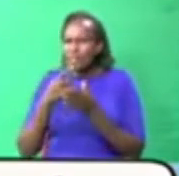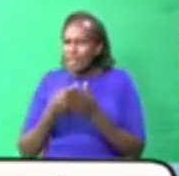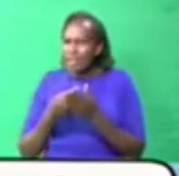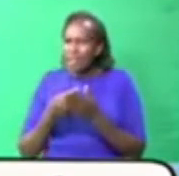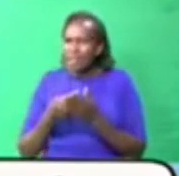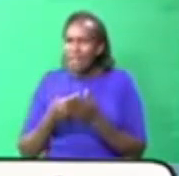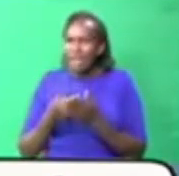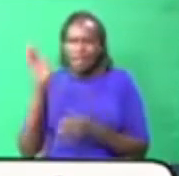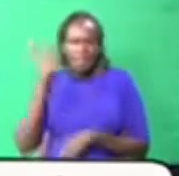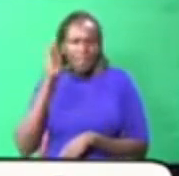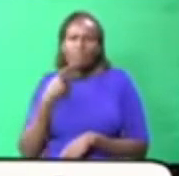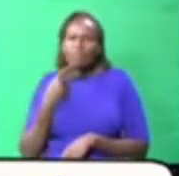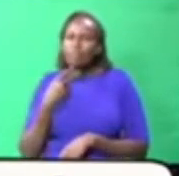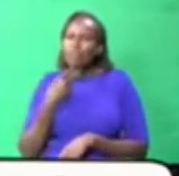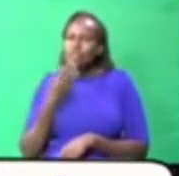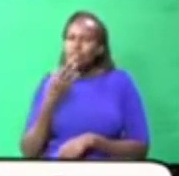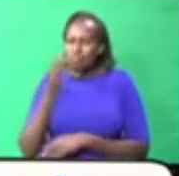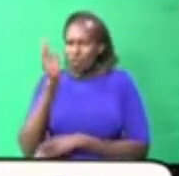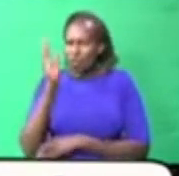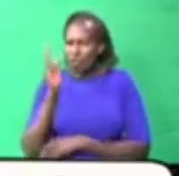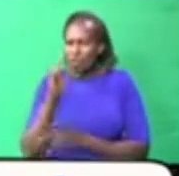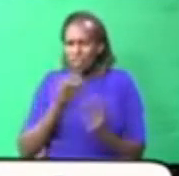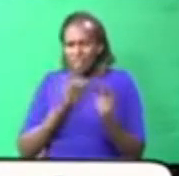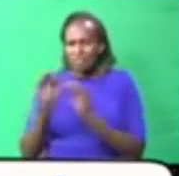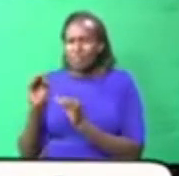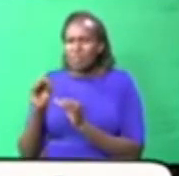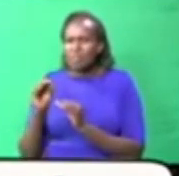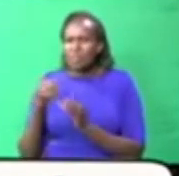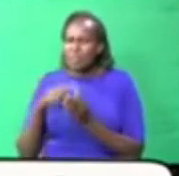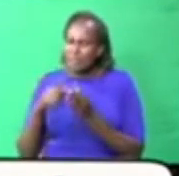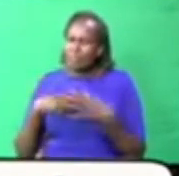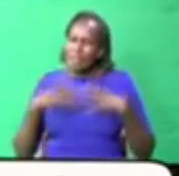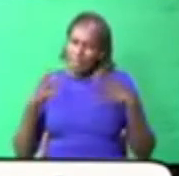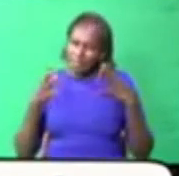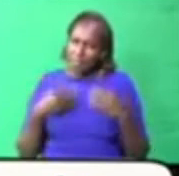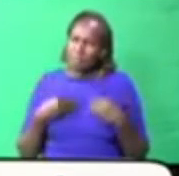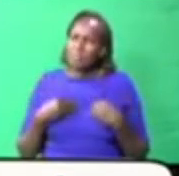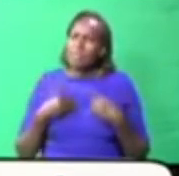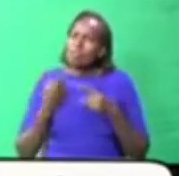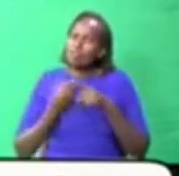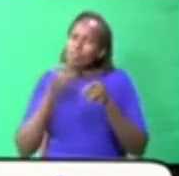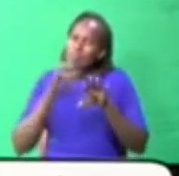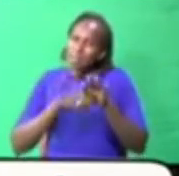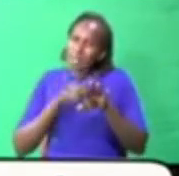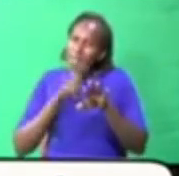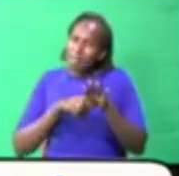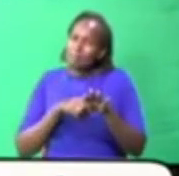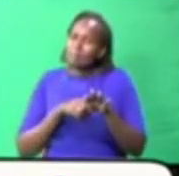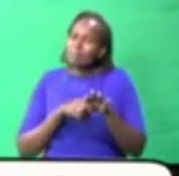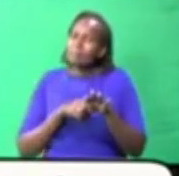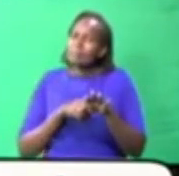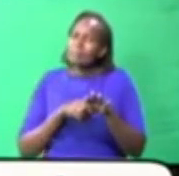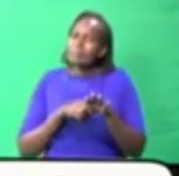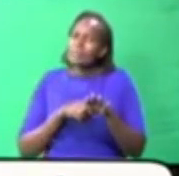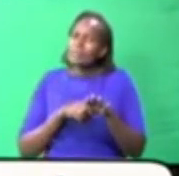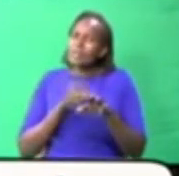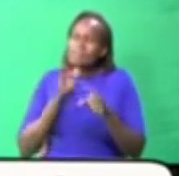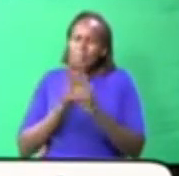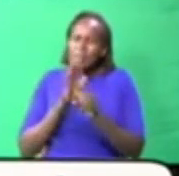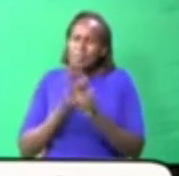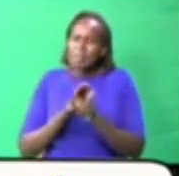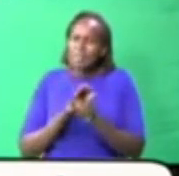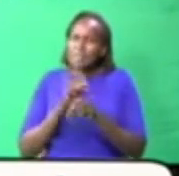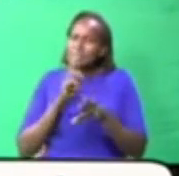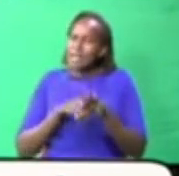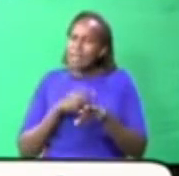sauti ameniambia toka. Akaniambia, pastor, toka, na nikakubali. From that time, many a time I've been surprised